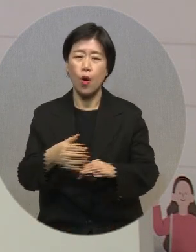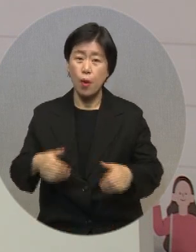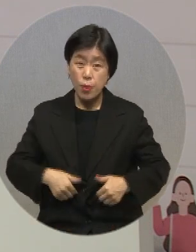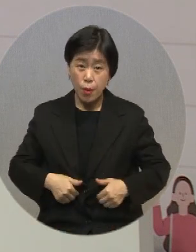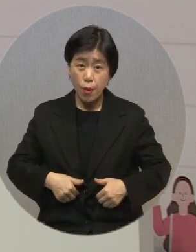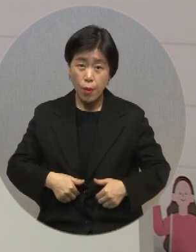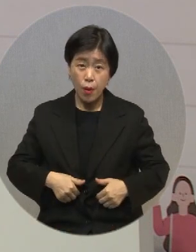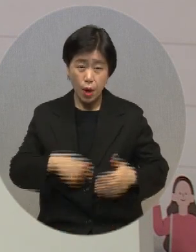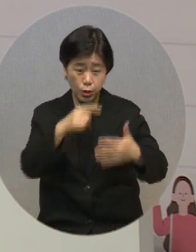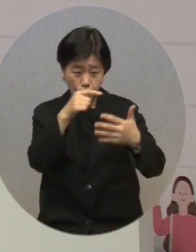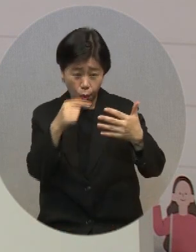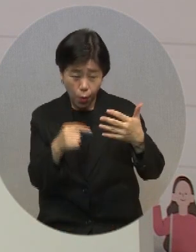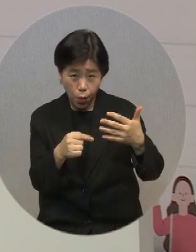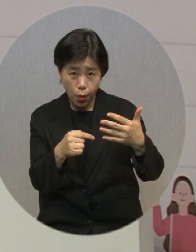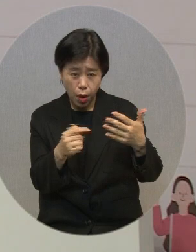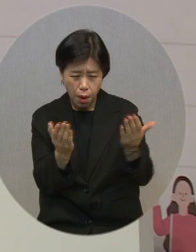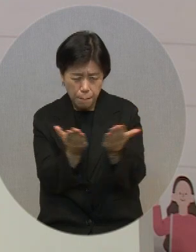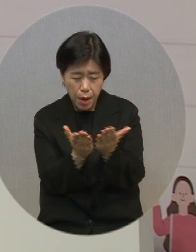네.